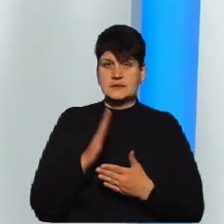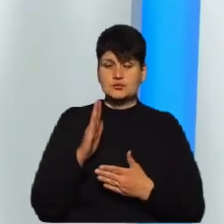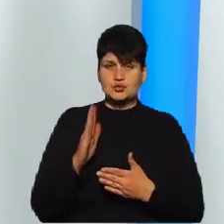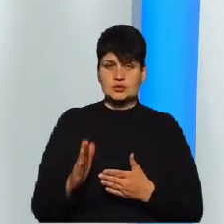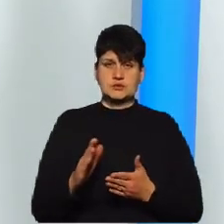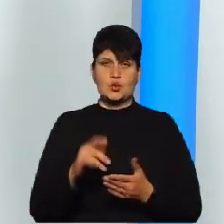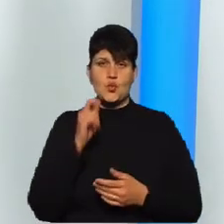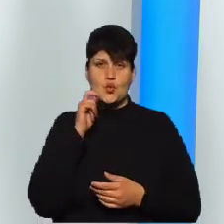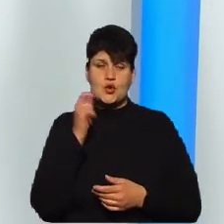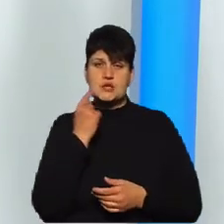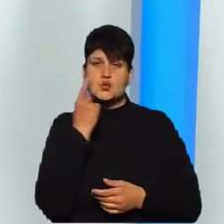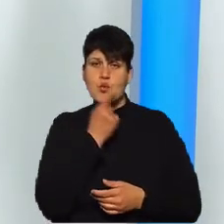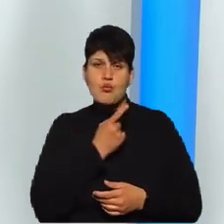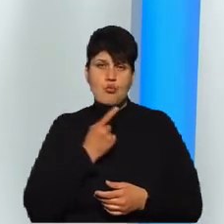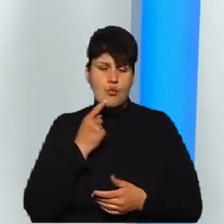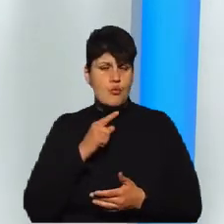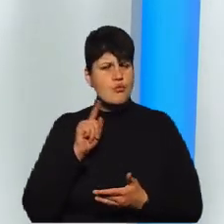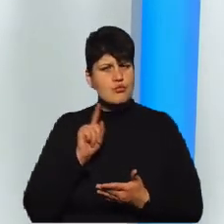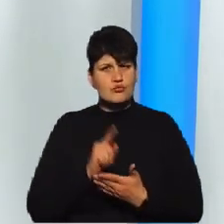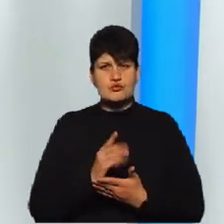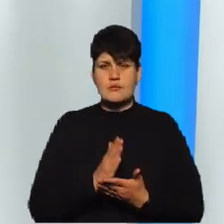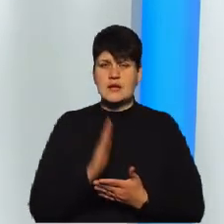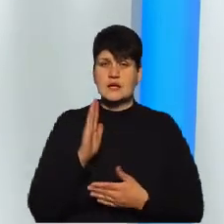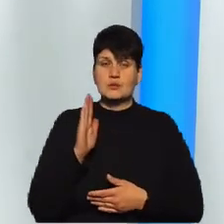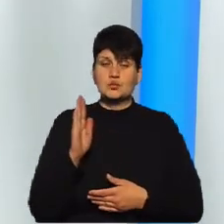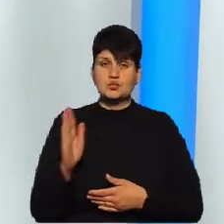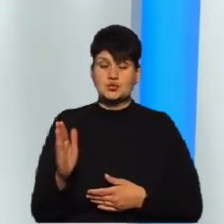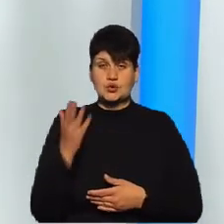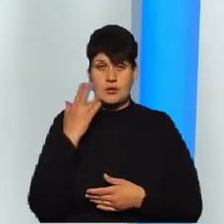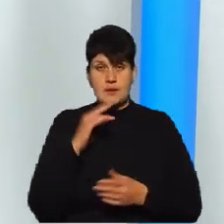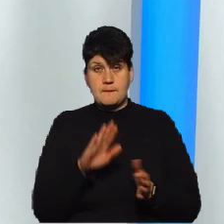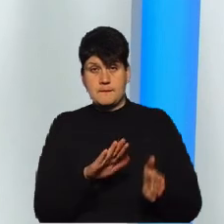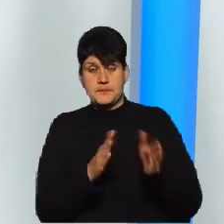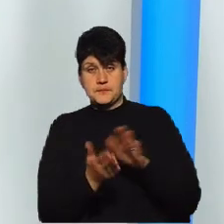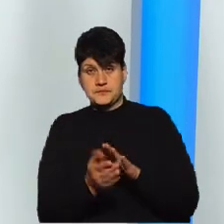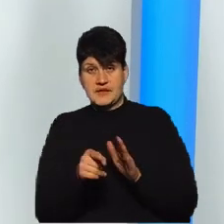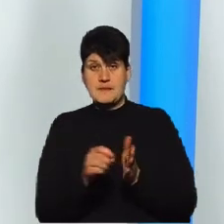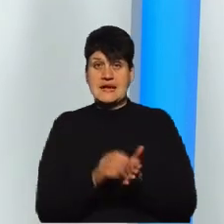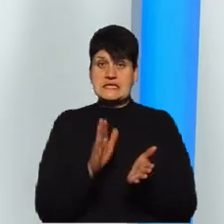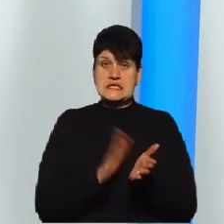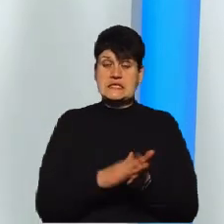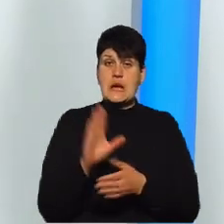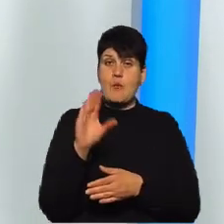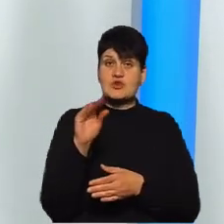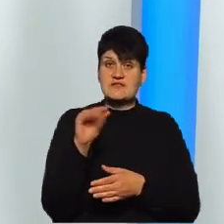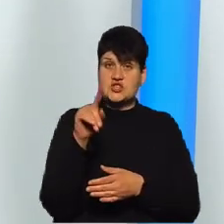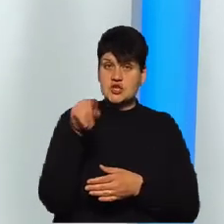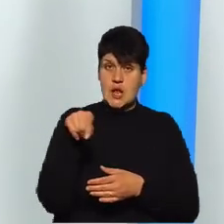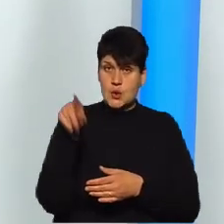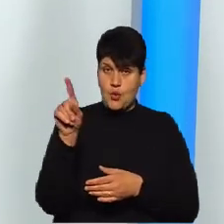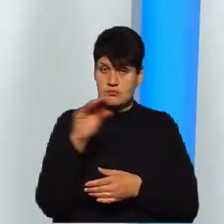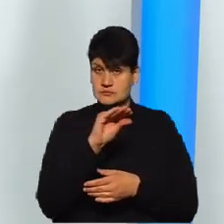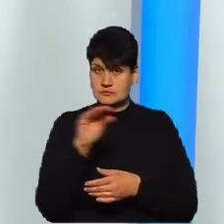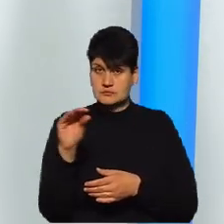українською мовою, обов'язково має бути, ви коли перевернете коробочку, там реєстраційне посвідчення і то номер реєстраційного посвідчення,